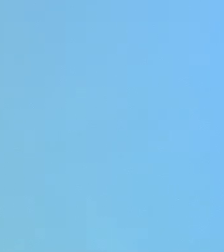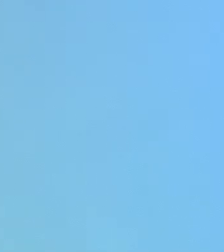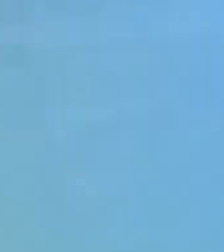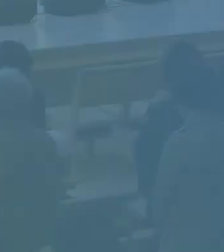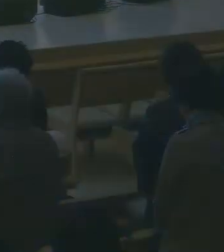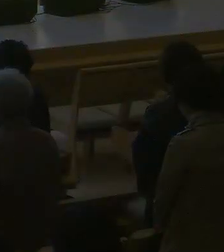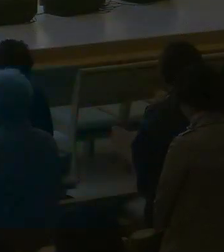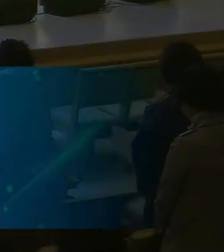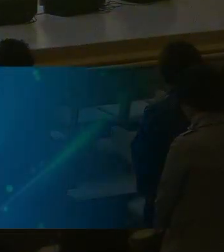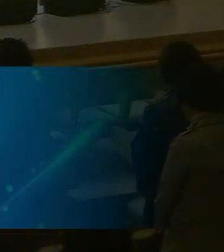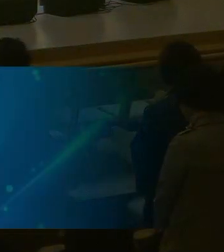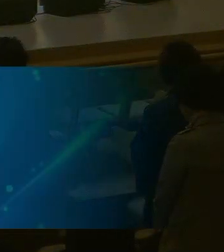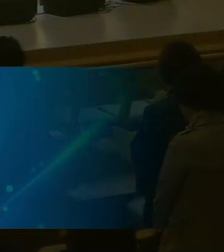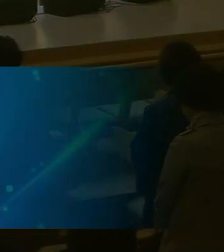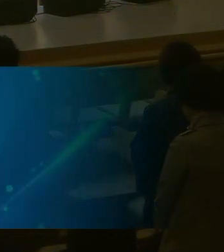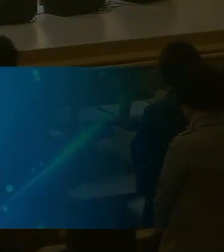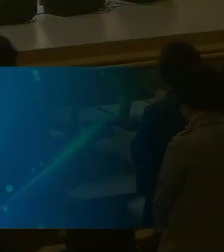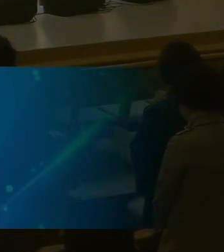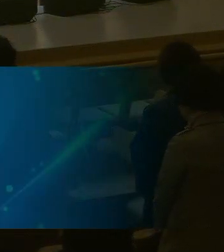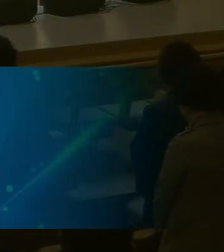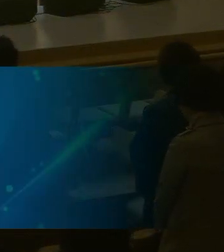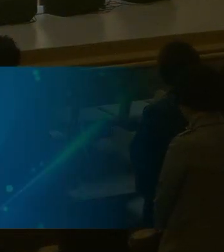주여